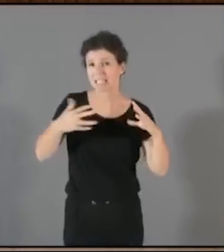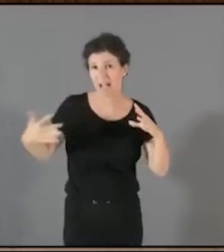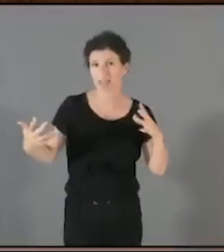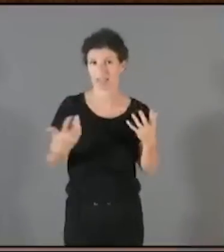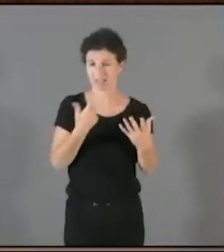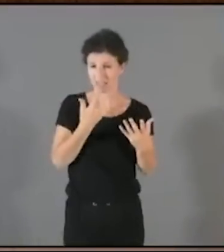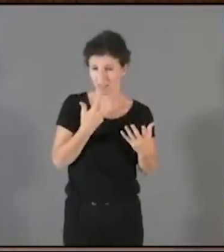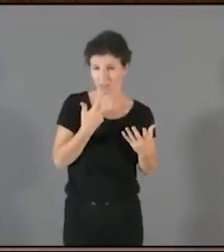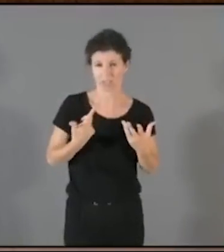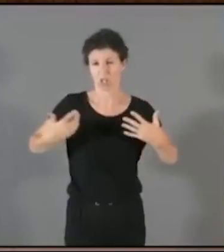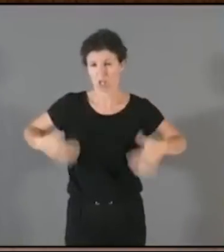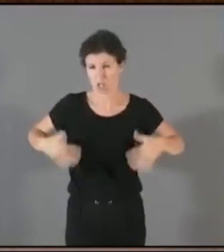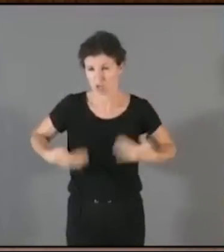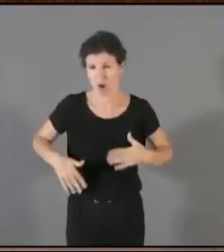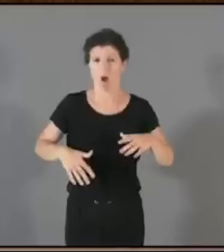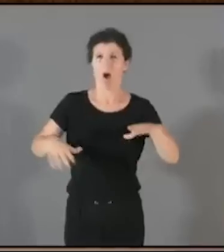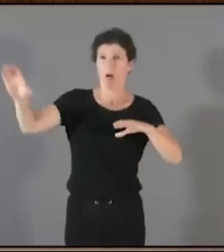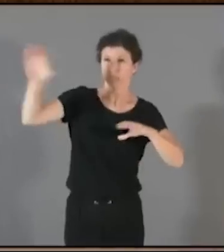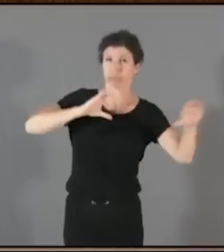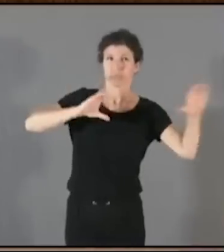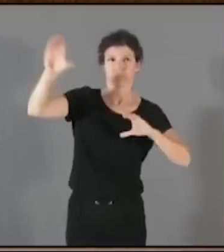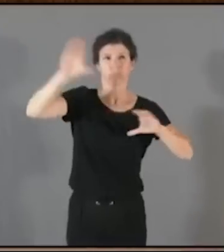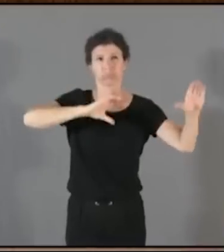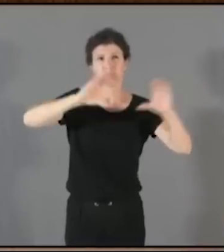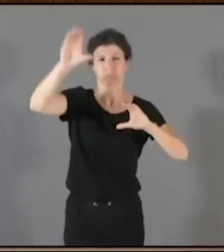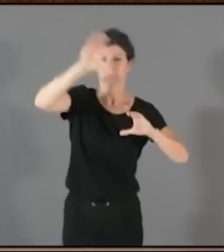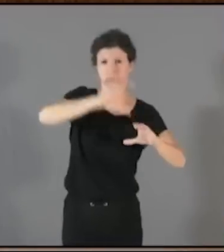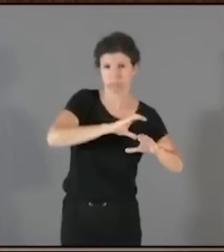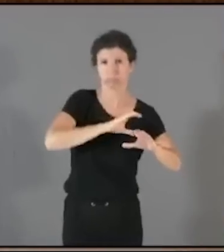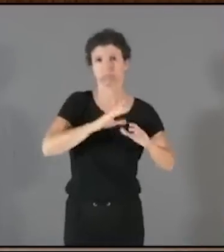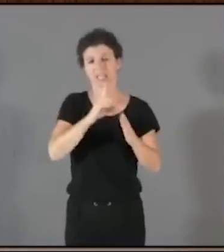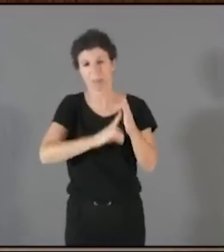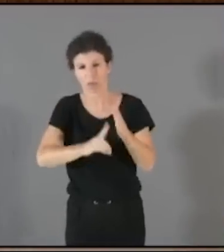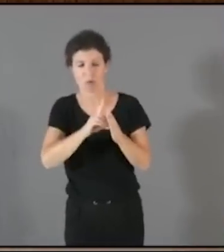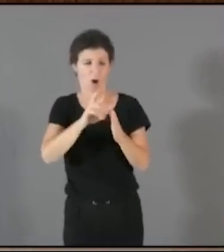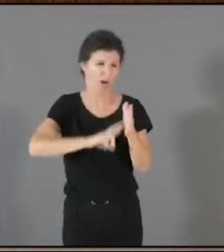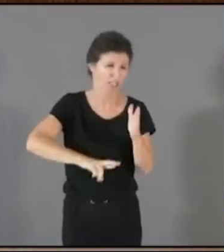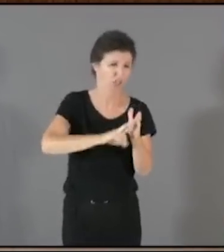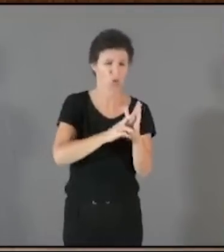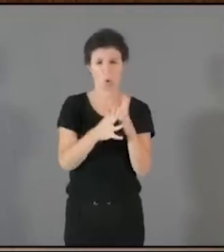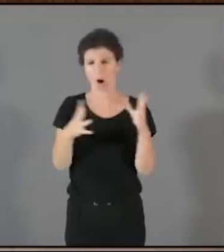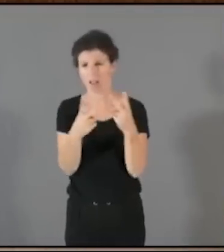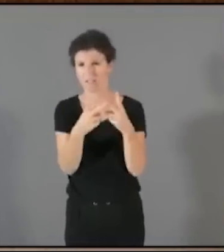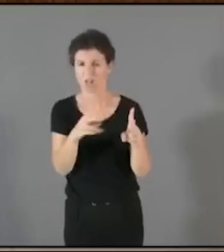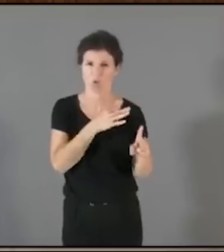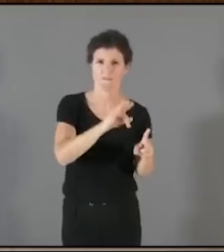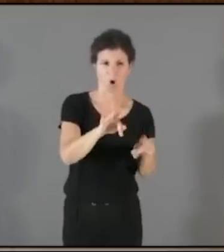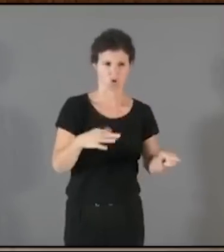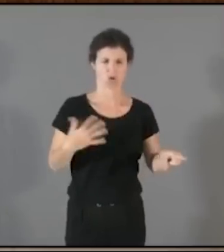d'euros cumulés par d'autres grandes villes, départements et régions de France. Et